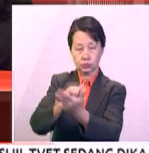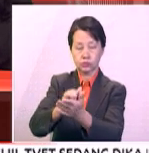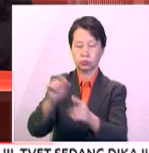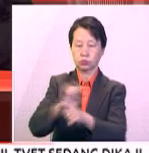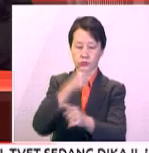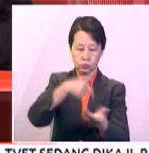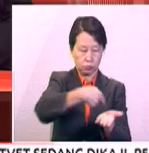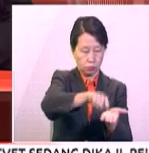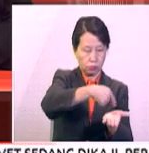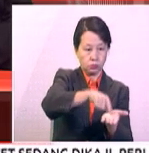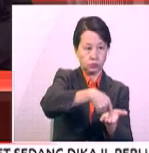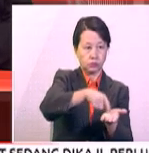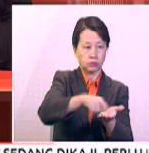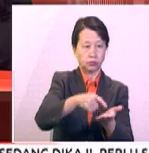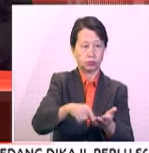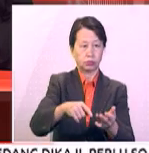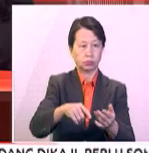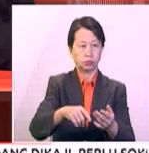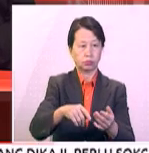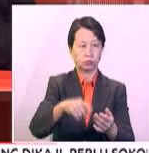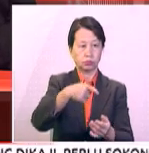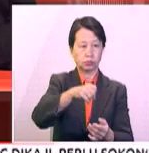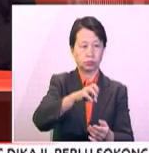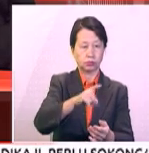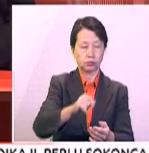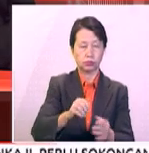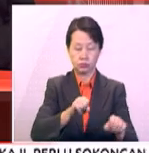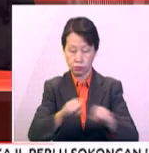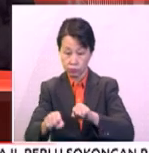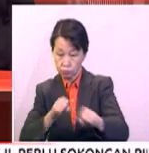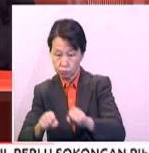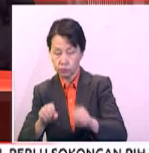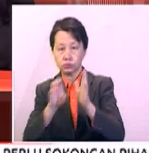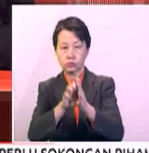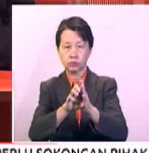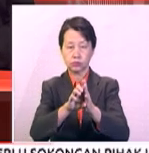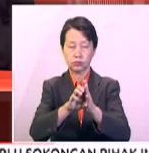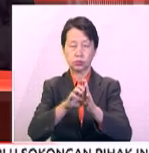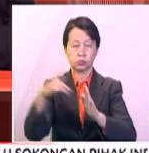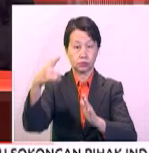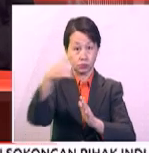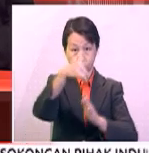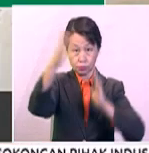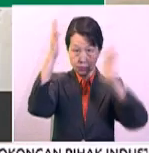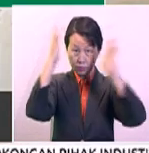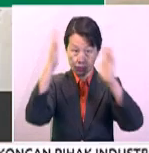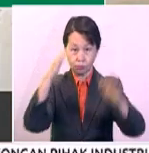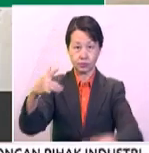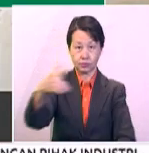untuk membiayai perdanaan aset strategik seperti Malaysia Airlines.